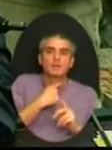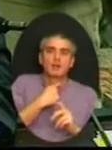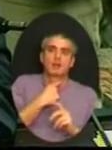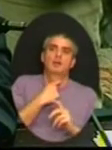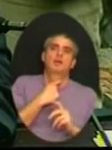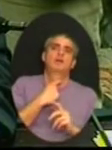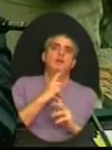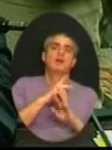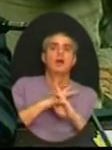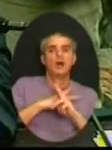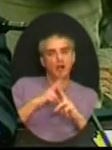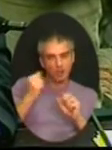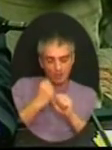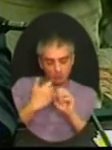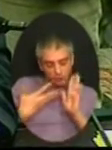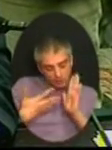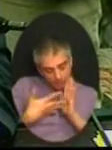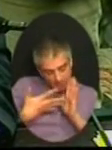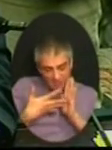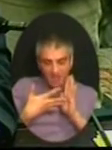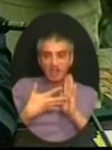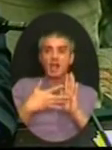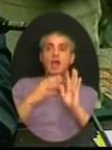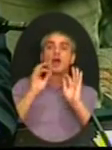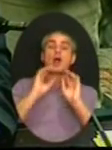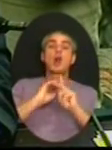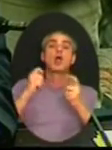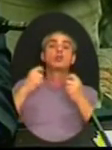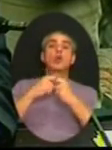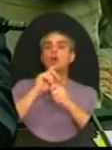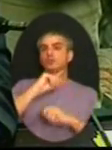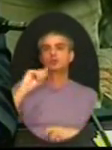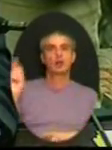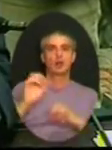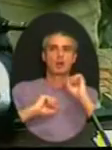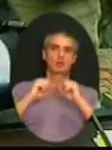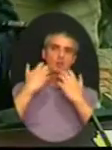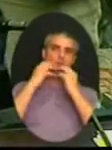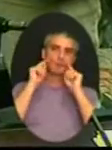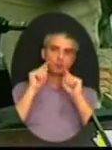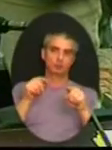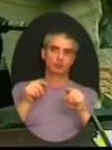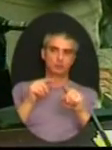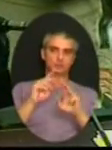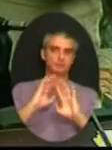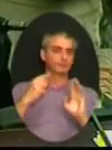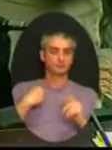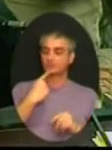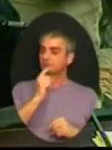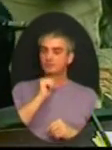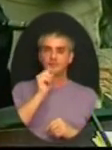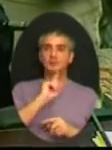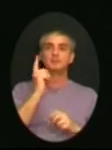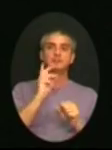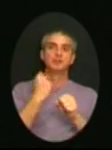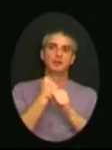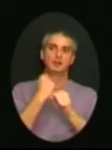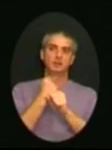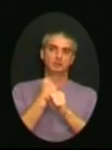אלא בדיקה וחקירה בלתי תלויה של כל ההתנהלות בפרשייה הזאת. אני לא יודע להגיד כרגע מי אמור לעשות את זה.